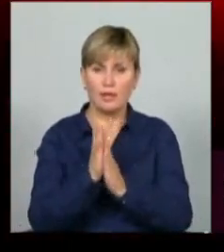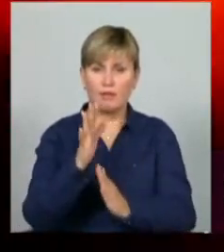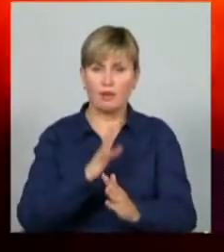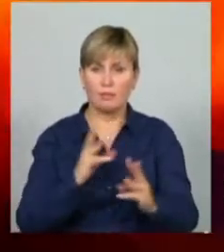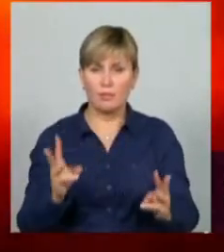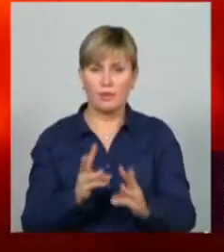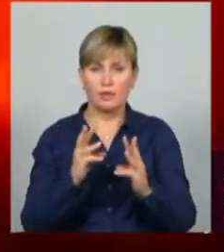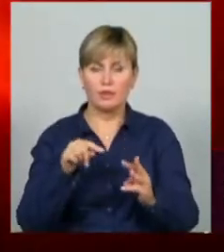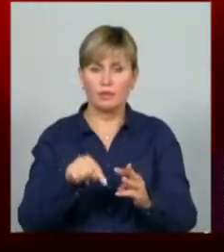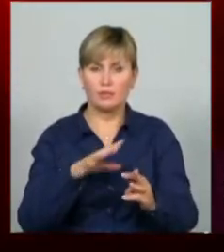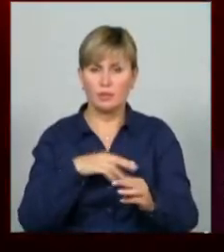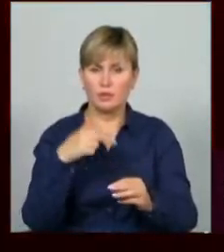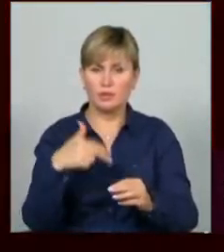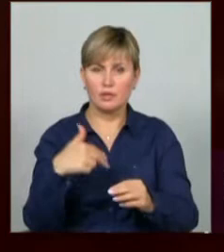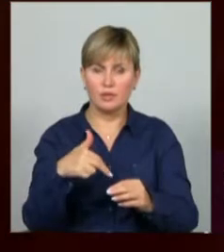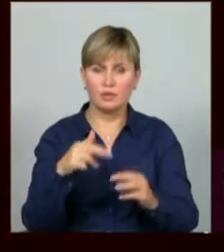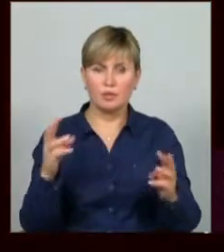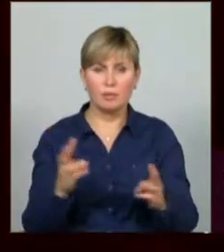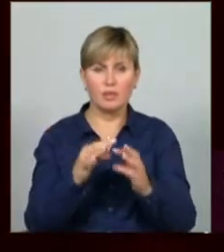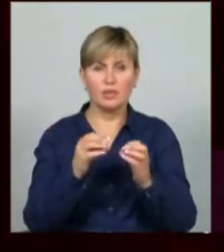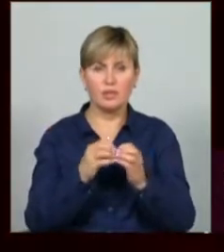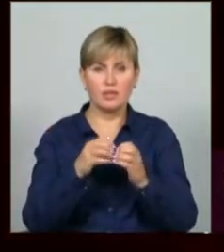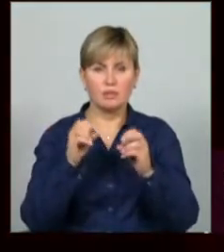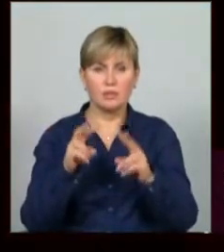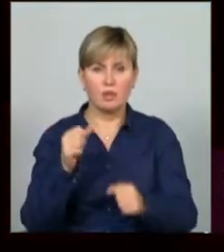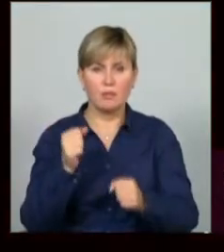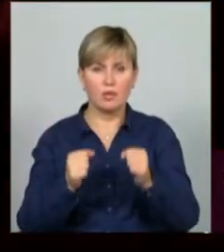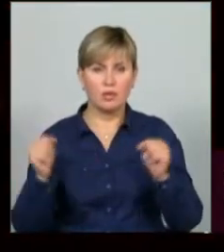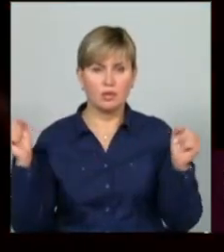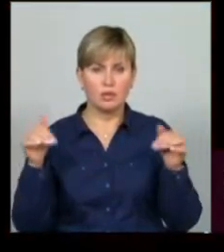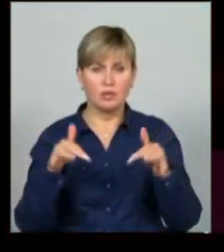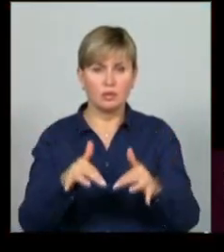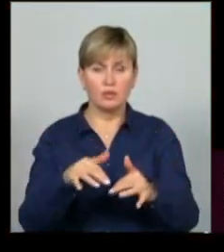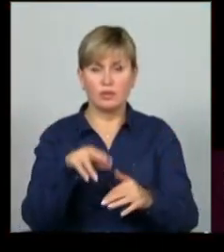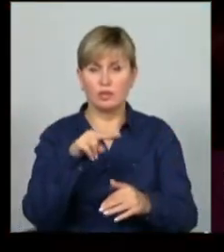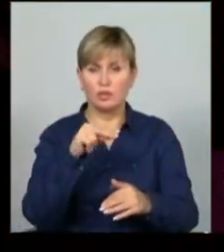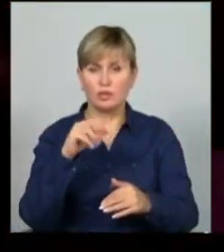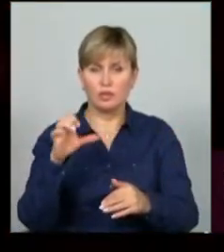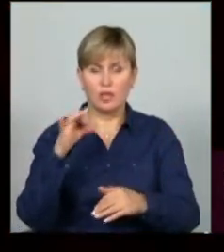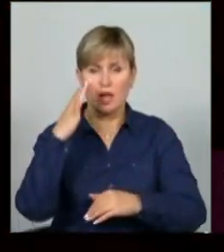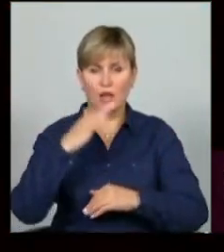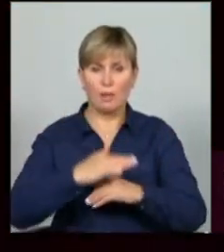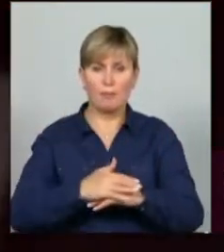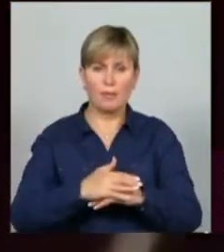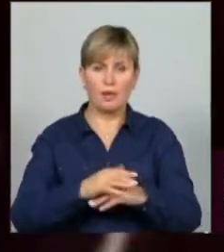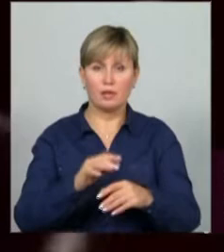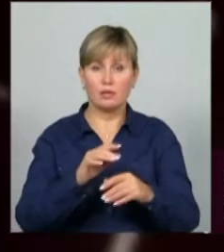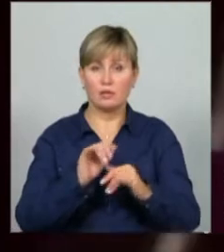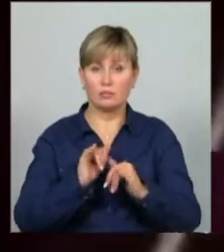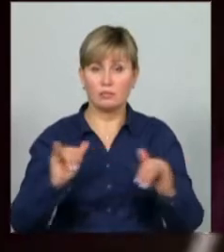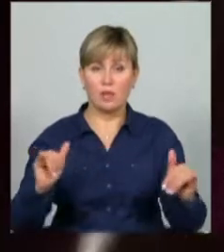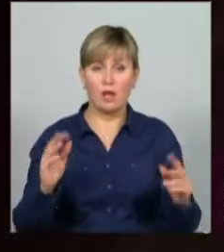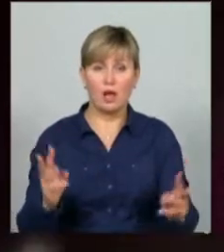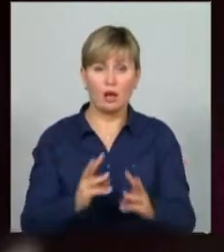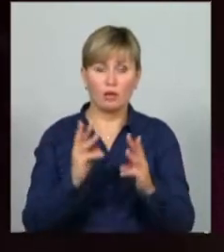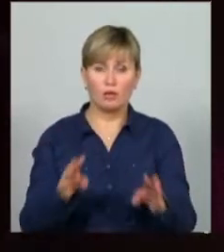ЧП были стянуты 30 пожарных и 10 единиц спецтехники департамента ПУЧС и Акимата. Разбушевавшееся пламя